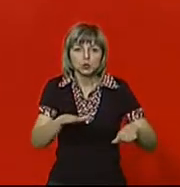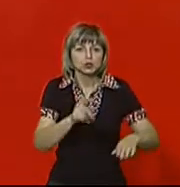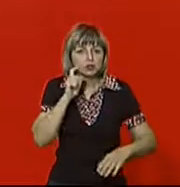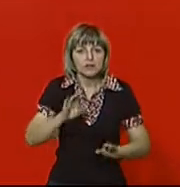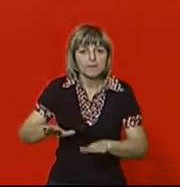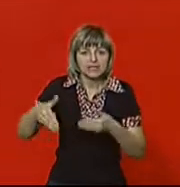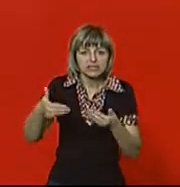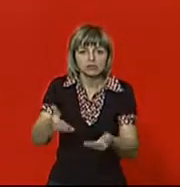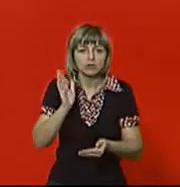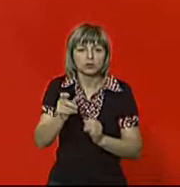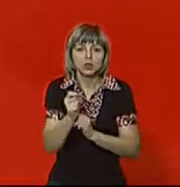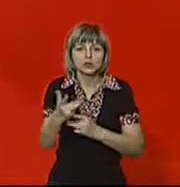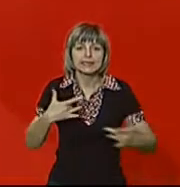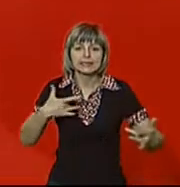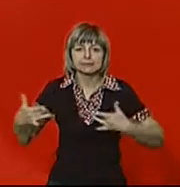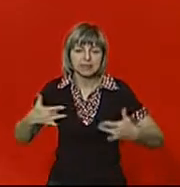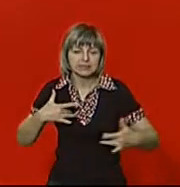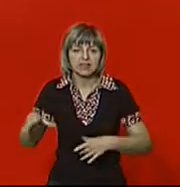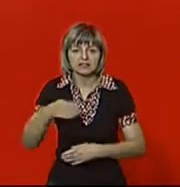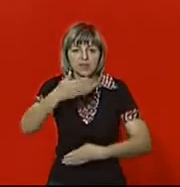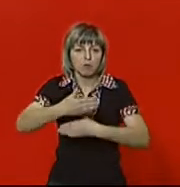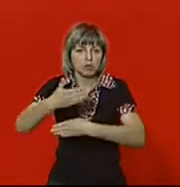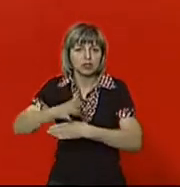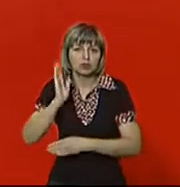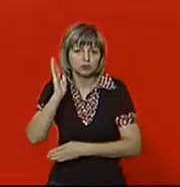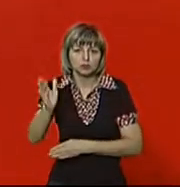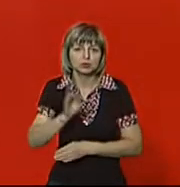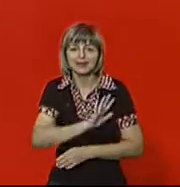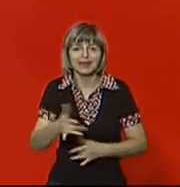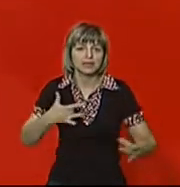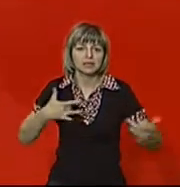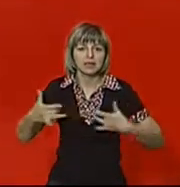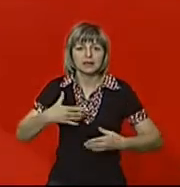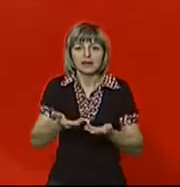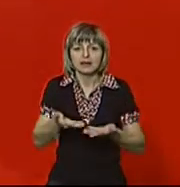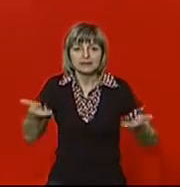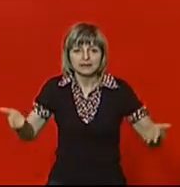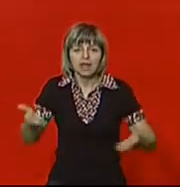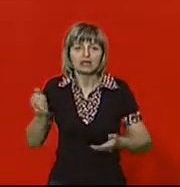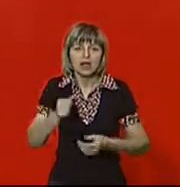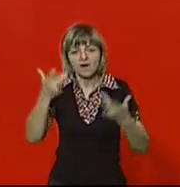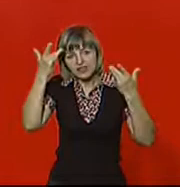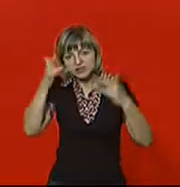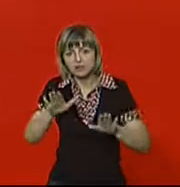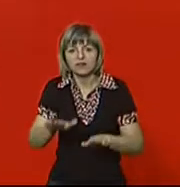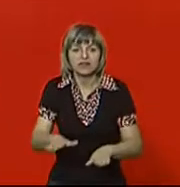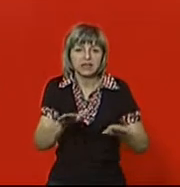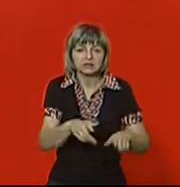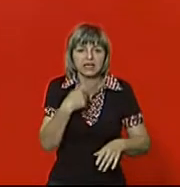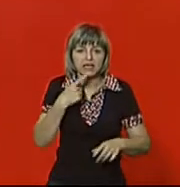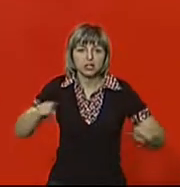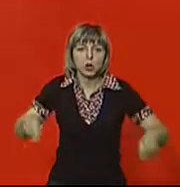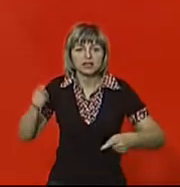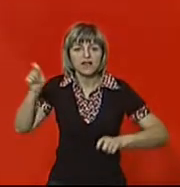України презентуватимуть 11 спектаклів. Усі постановки відбуватимуться не на театральній сцені, а у несподіваних місцях, каже